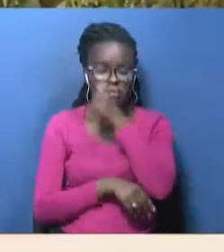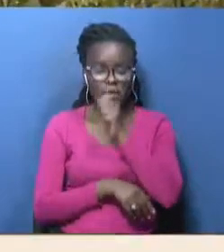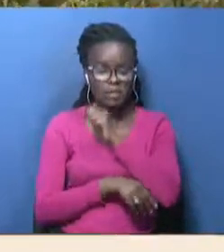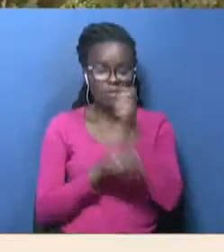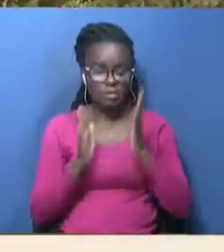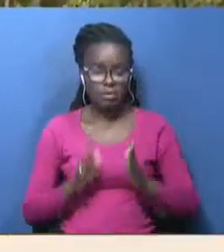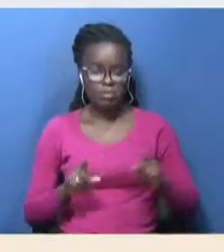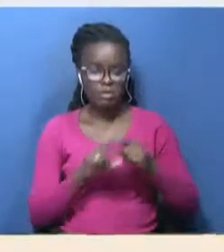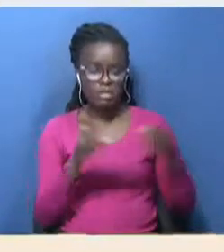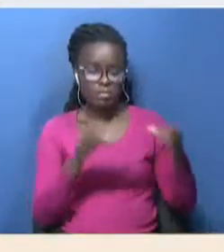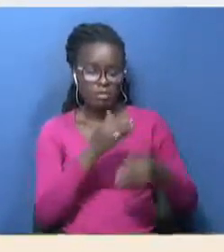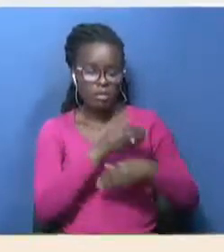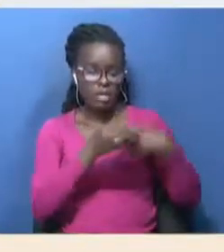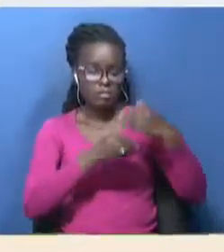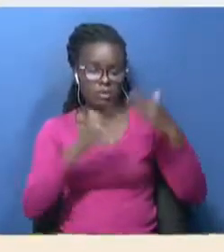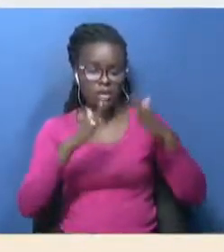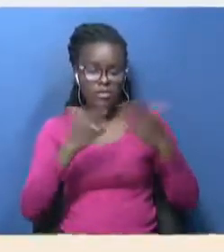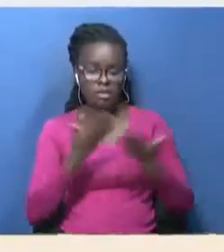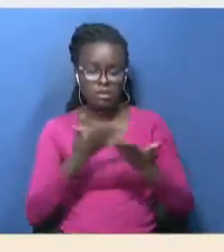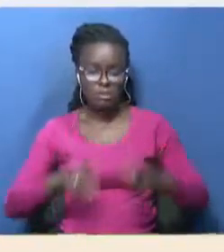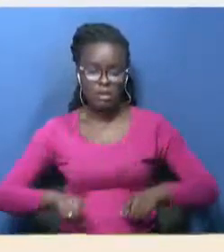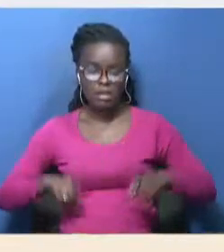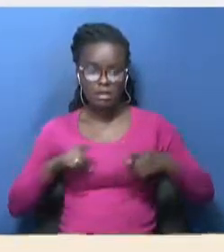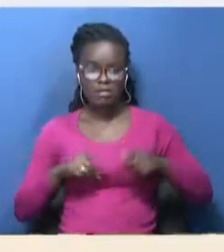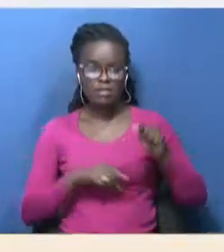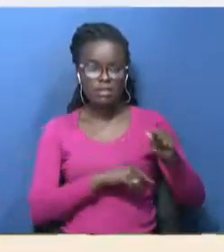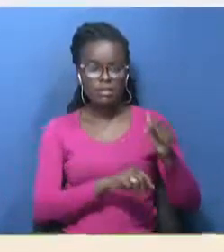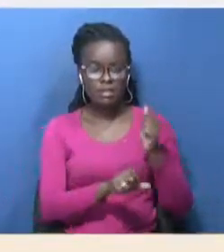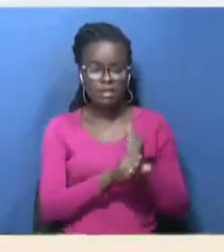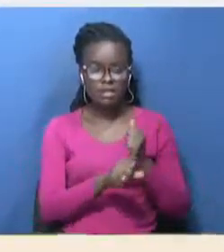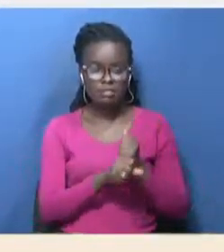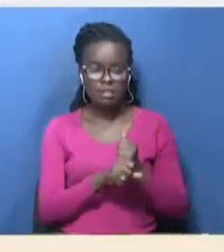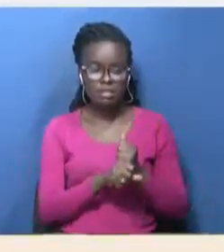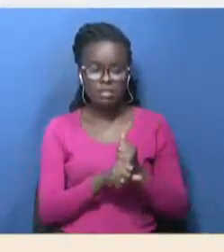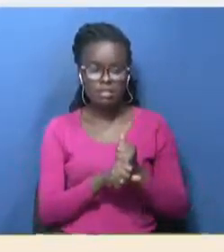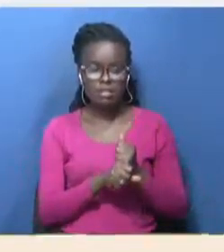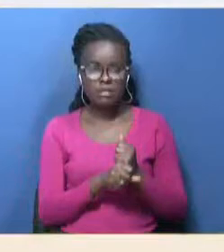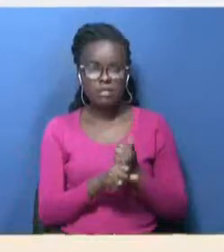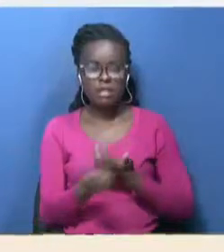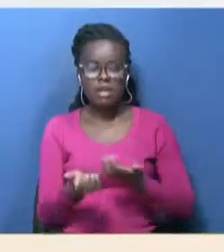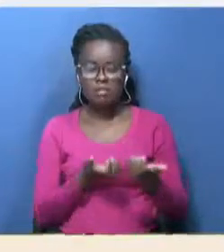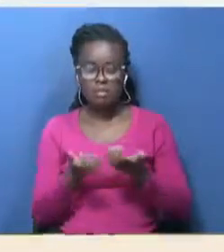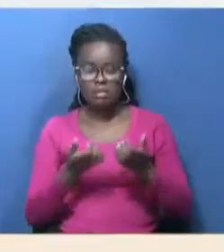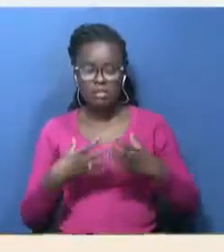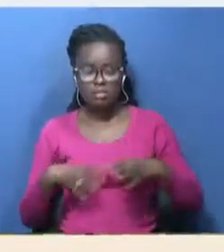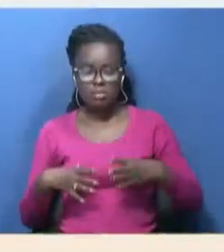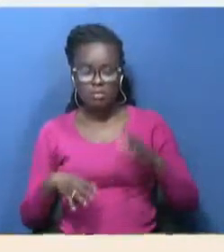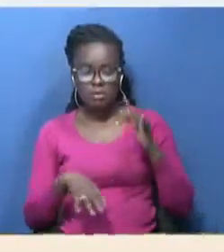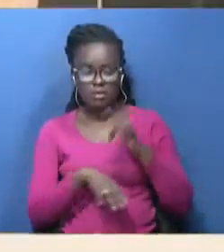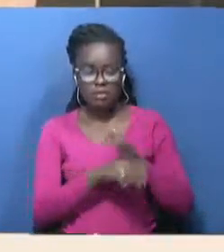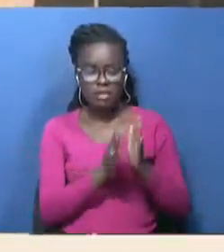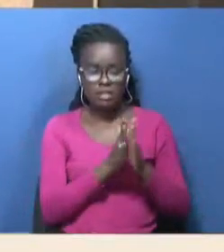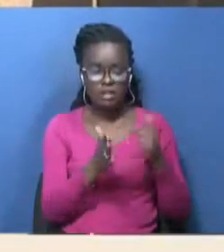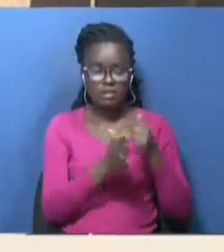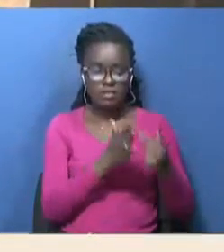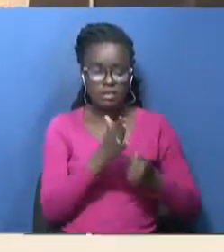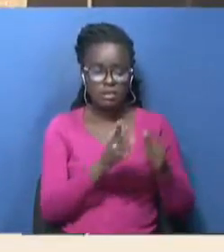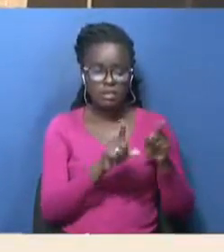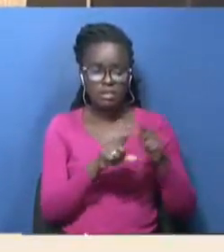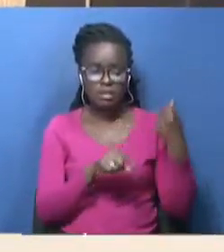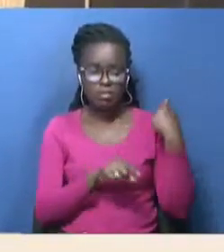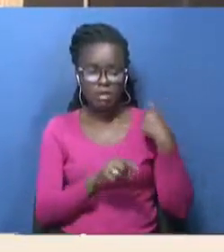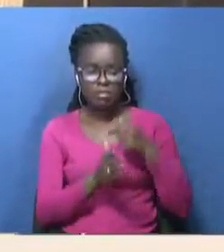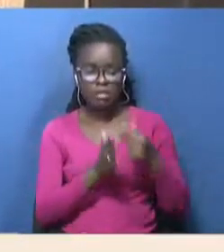ũmwe na kambuni cia waki wa nyũmba cia gũikara, ũndũ ũgĩcũngĩrĩria gũkundĩra gwa tweheri twa wonjoria, ũndũ ũmwe na tweheri twa iganda, ũndũ ũmwe na namba